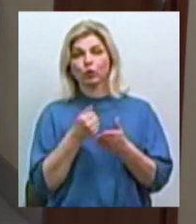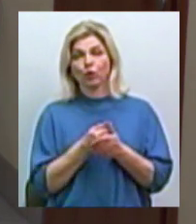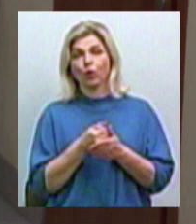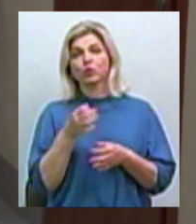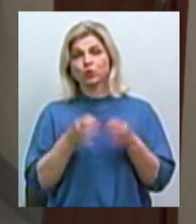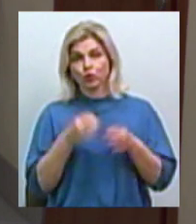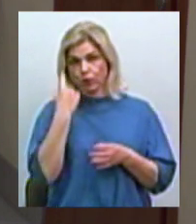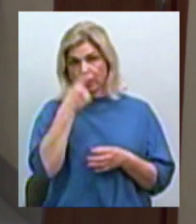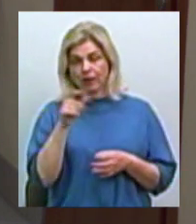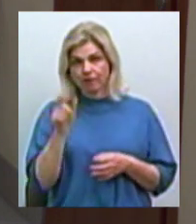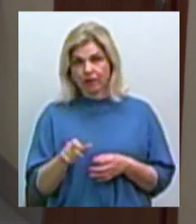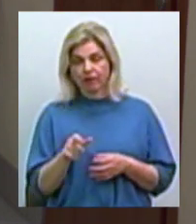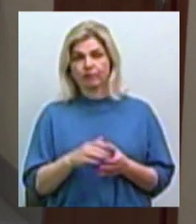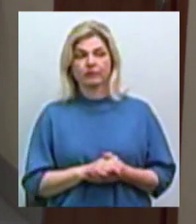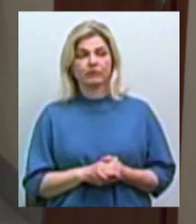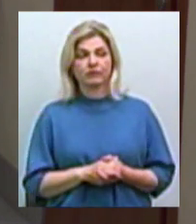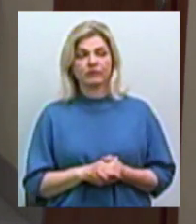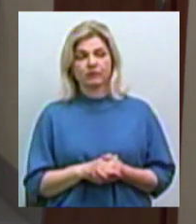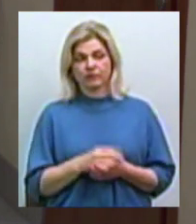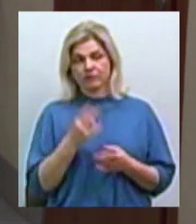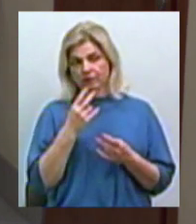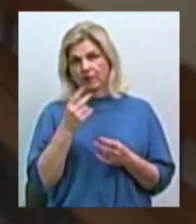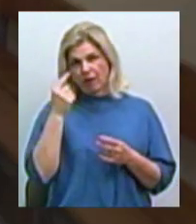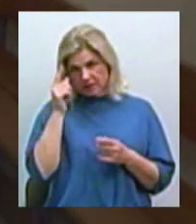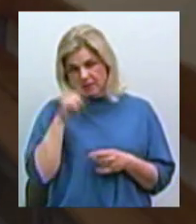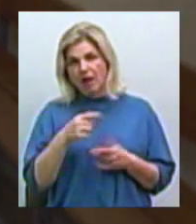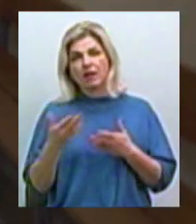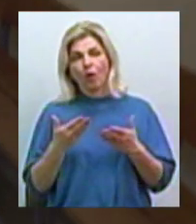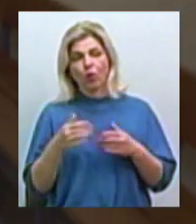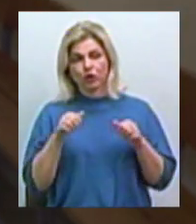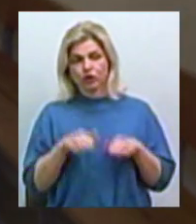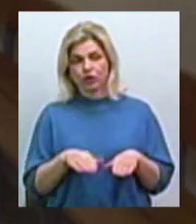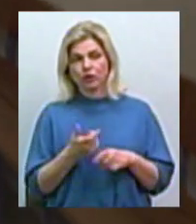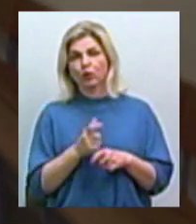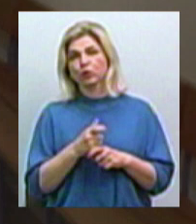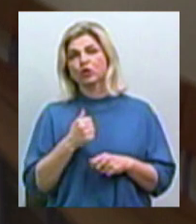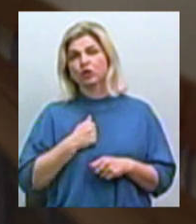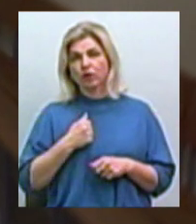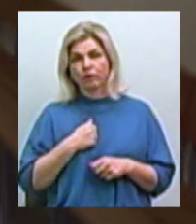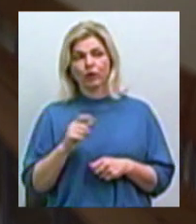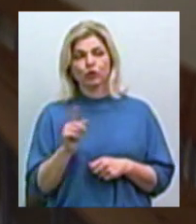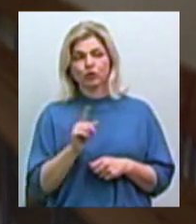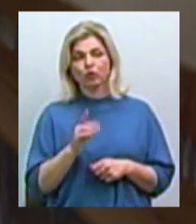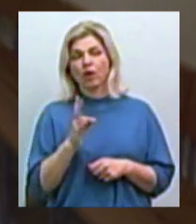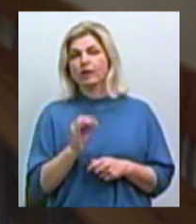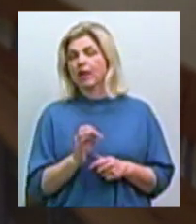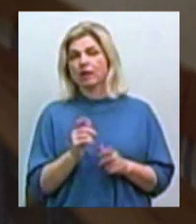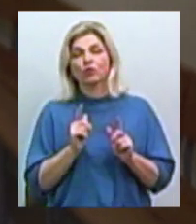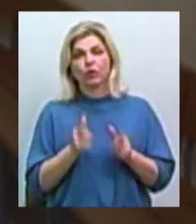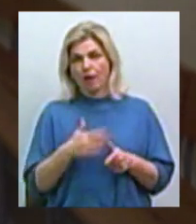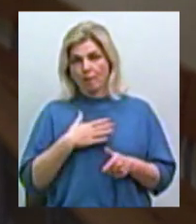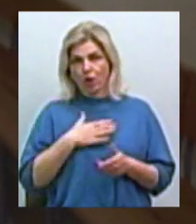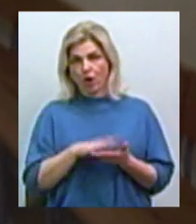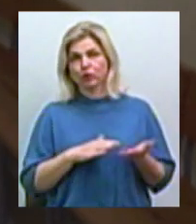суддів, передбачувано вже рішення. Дуже шкодую, що не задовольнили моє клопотання про допит